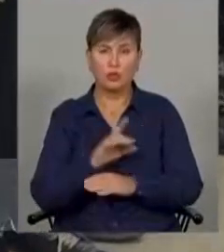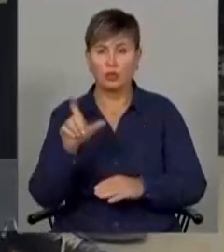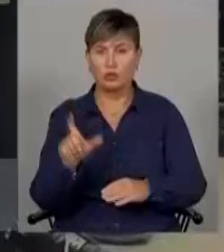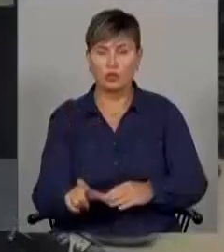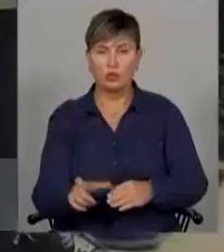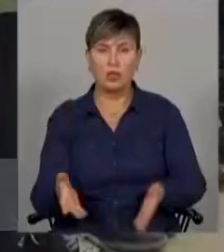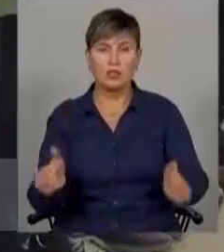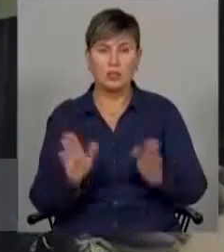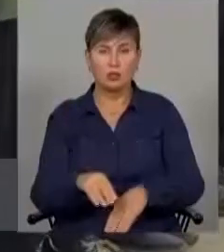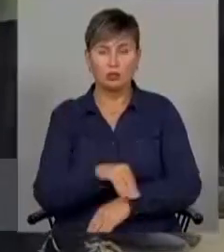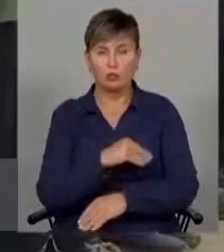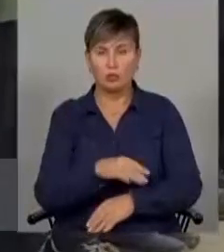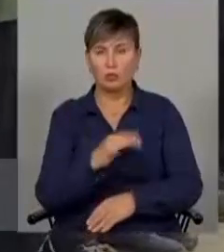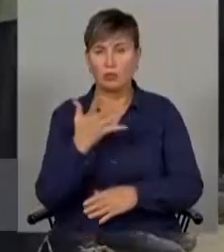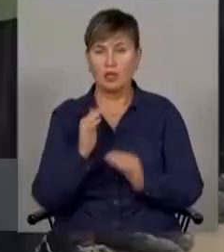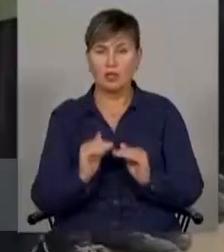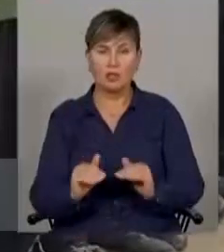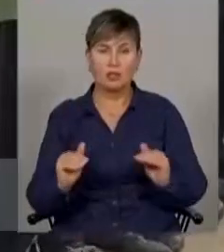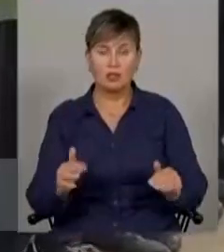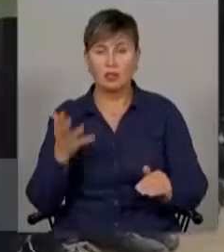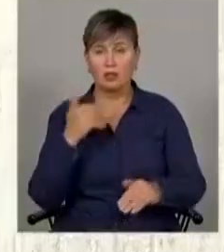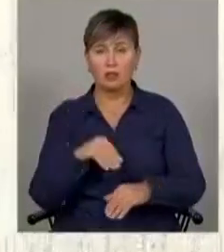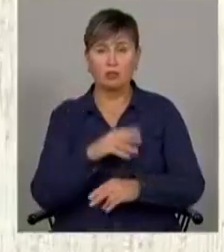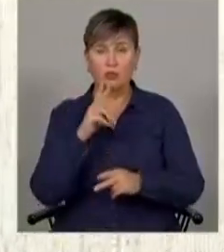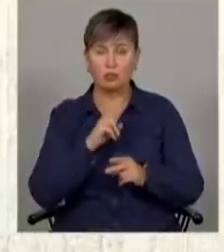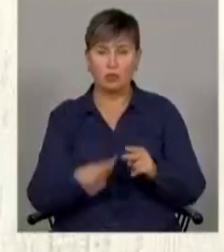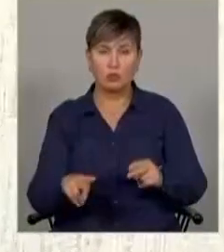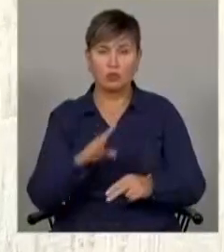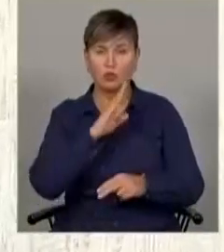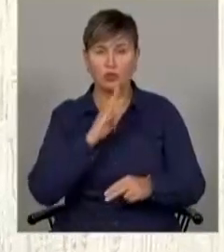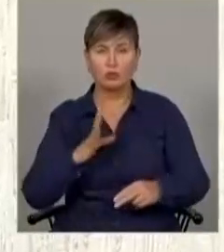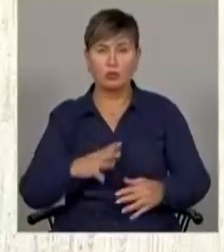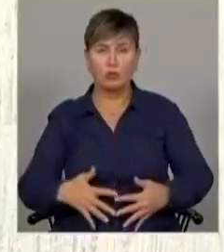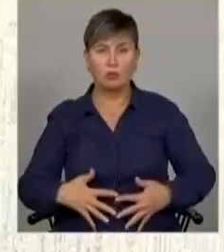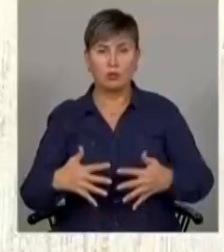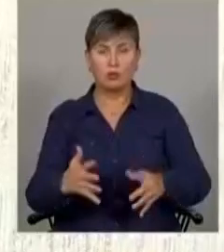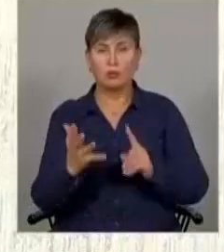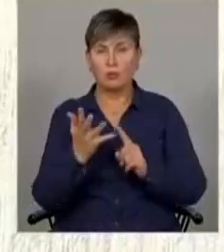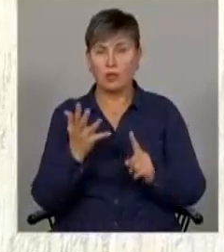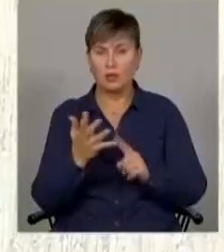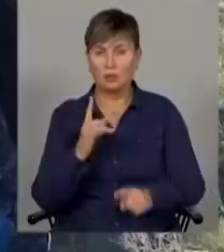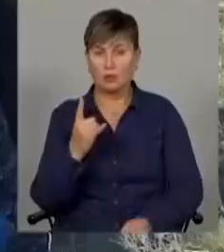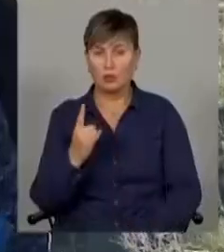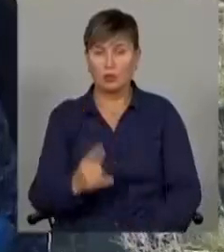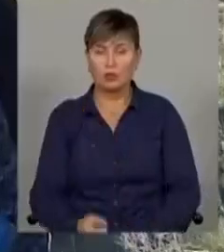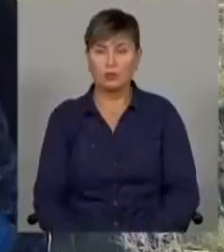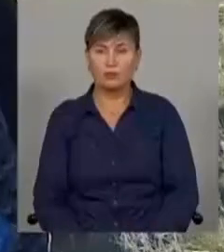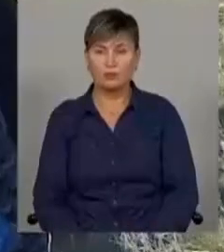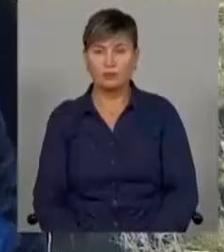пожарного расчёта остались супругой пятеро детей когда её муж пропал без вести женщины была беременна пятым ребёнком